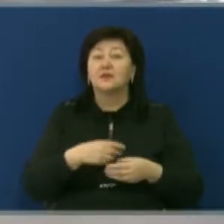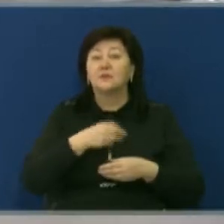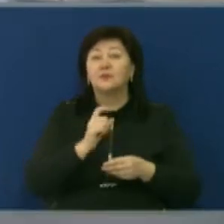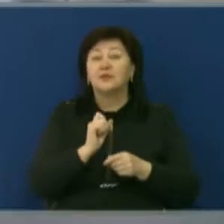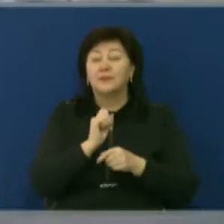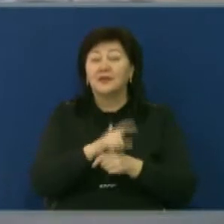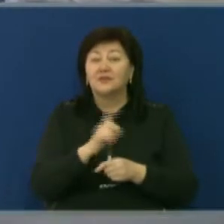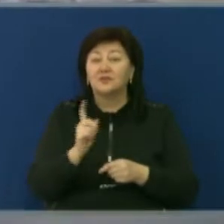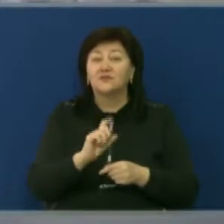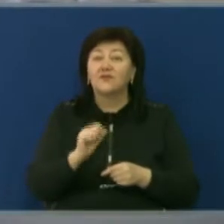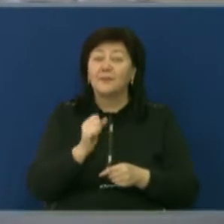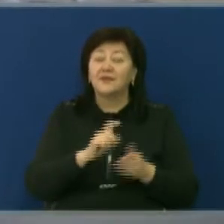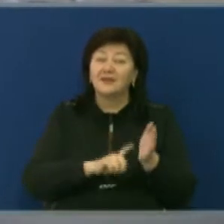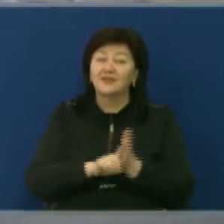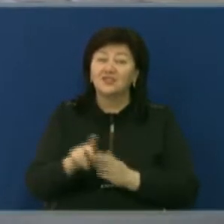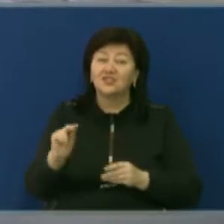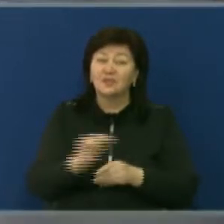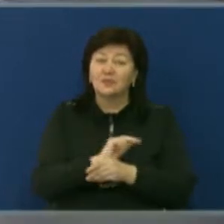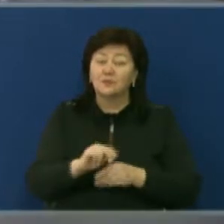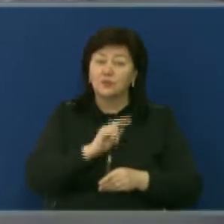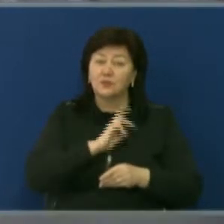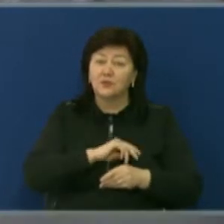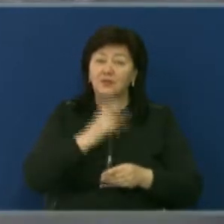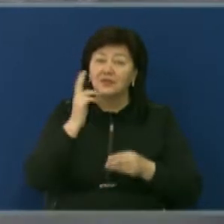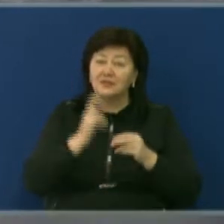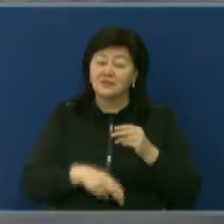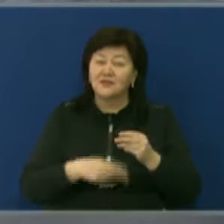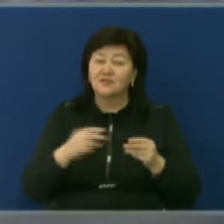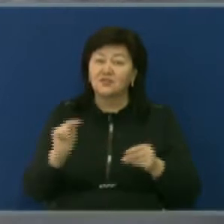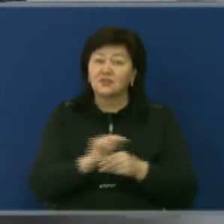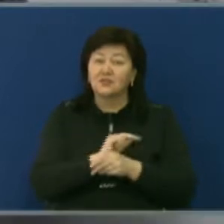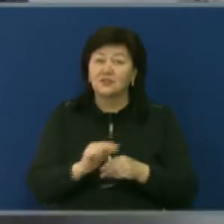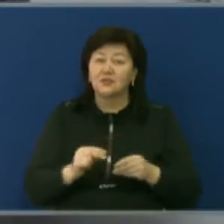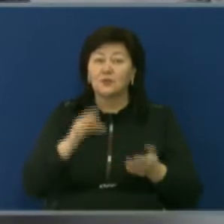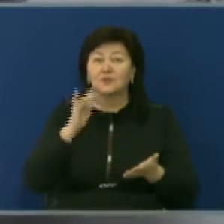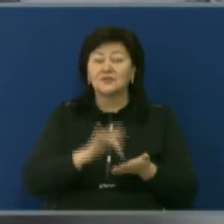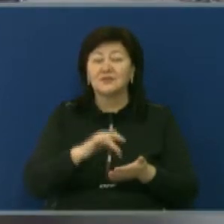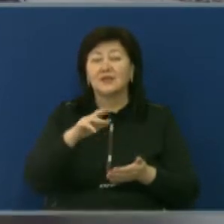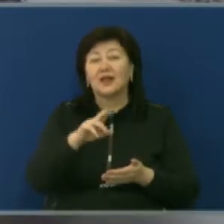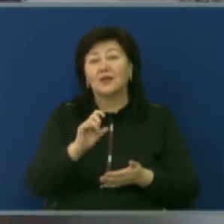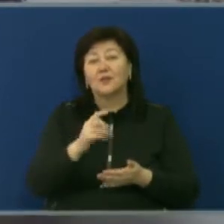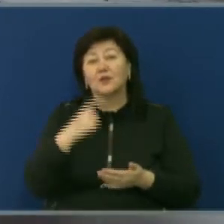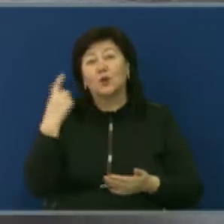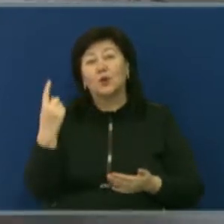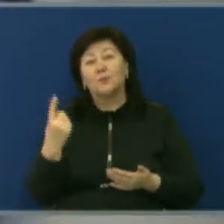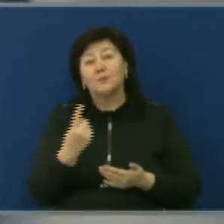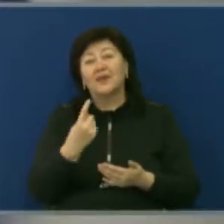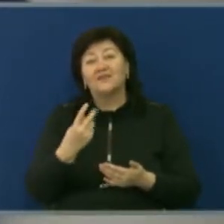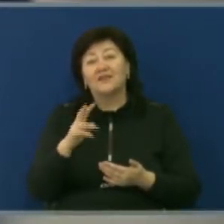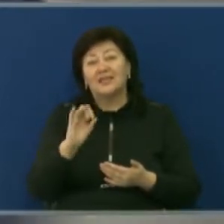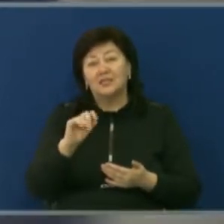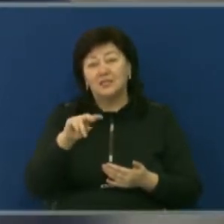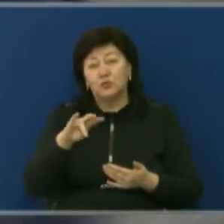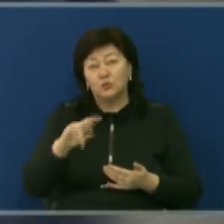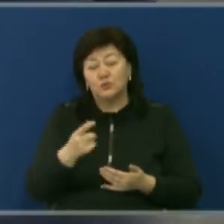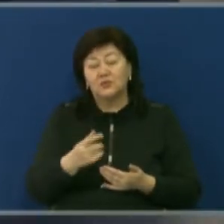поручено в апреле возобновить ремонтные работы на объекте и завершить реконструкцию Центрального парка до 1 июня текущего года.